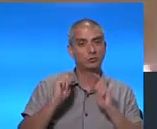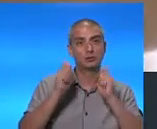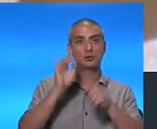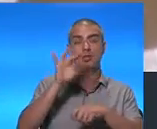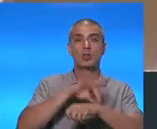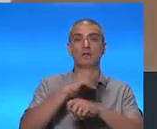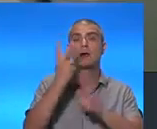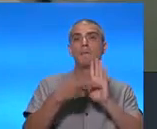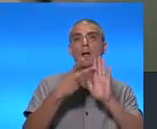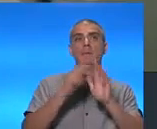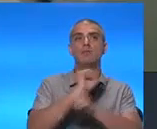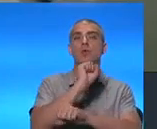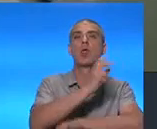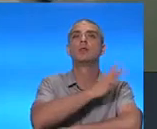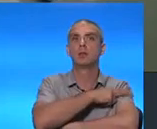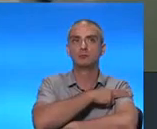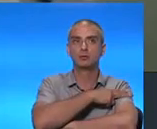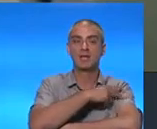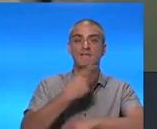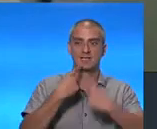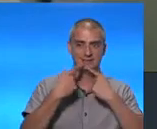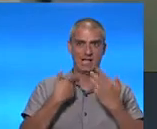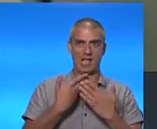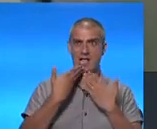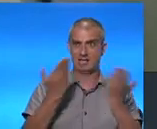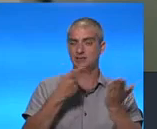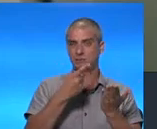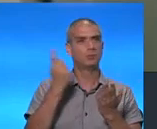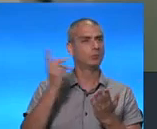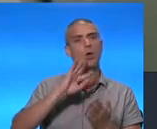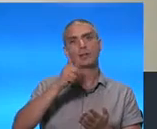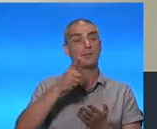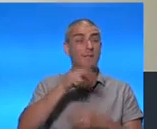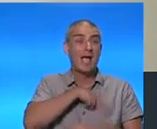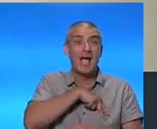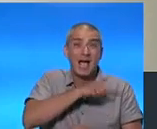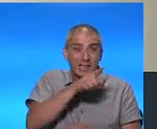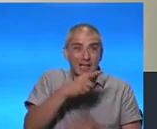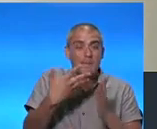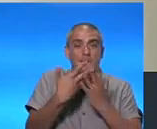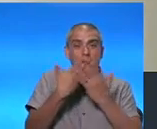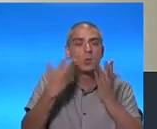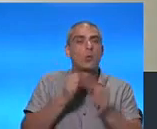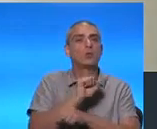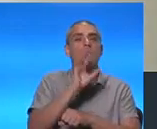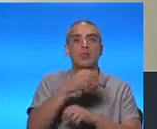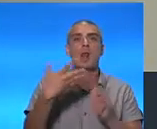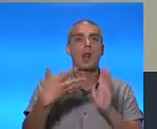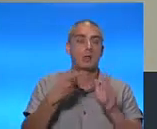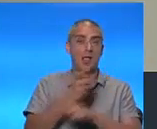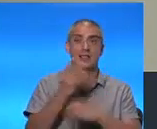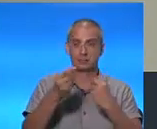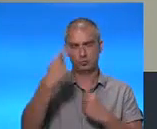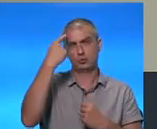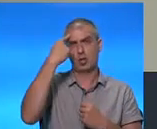הרופא שתי תלונות למשטרה ובשיחה שחשפנו כאן השבוע מודה שוב אותה אחראית לבור תלונות על התרדה מינית שהיא